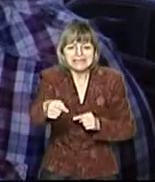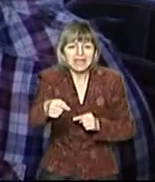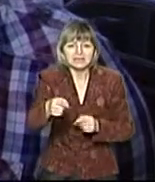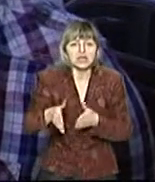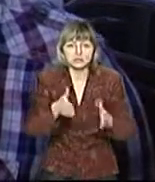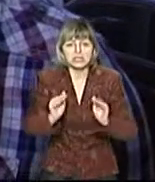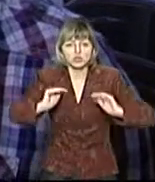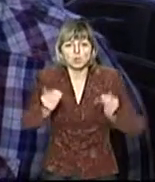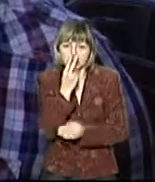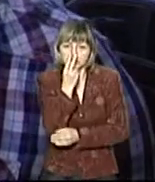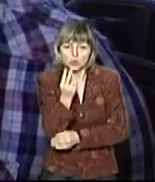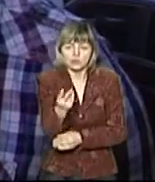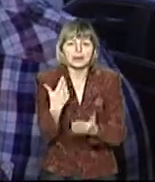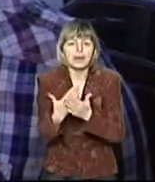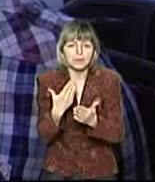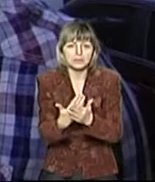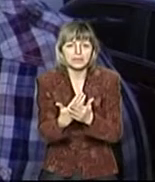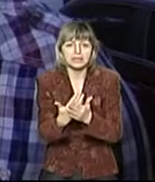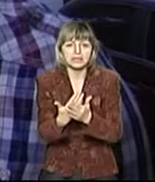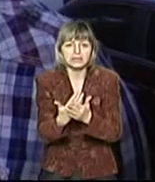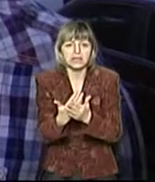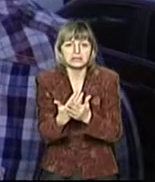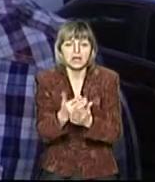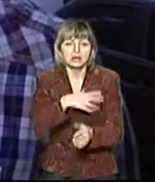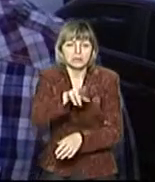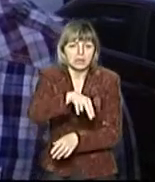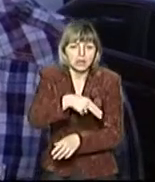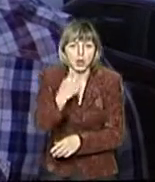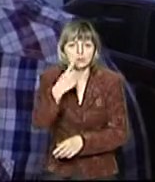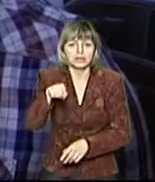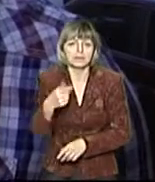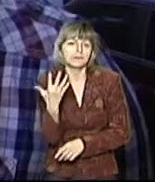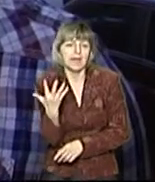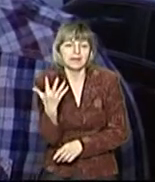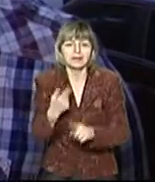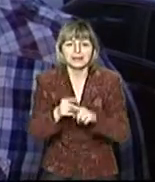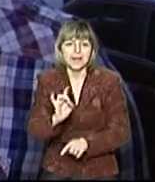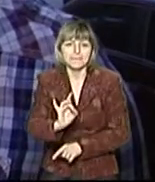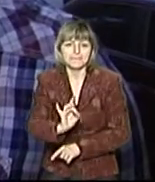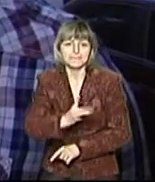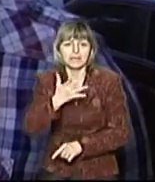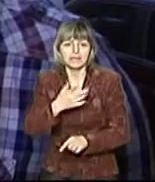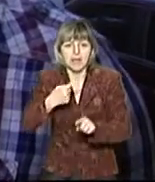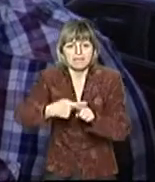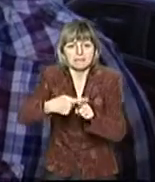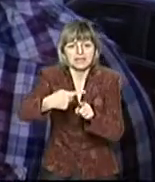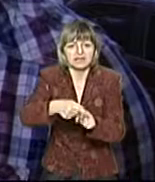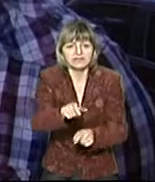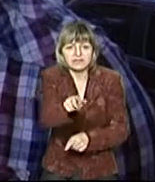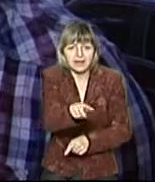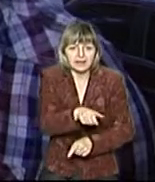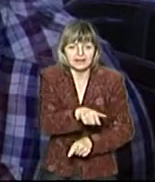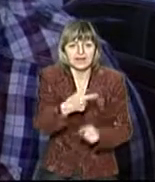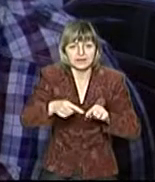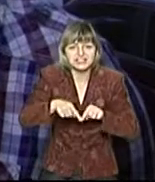ми бачили, що, для прикладу, була нанесена розмітка 1.5. Тобто це біла перериста лінія, яка на цій